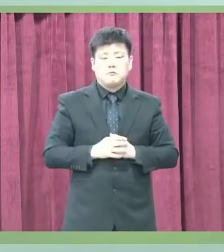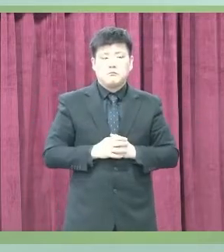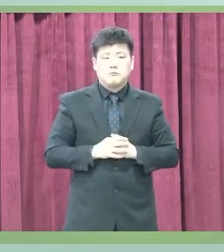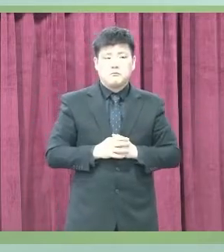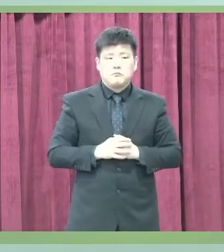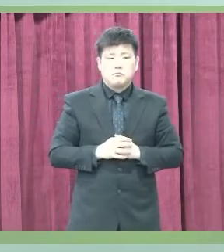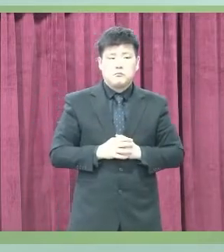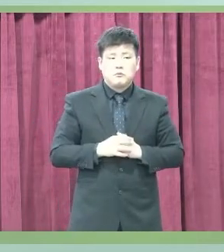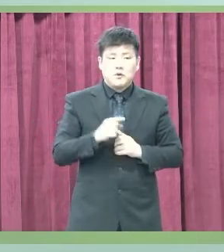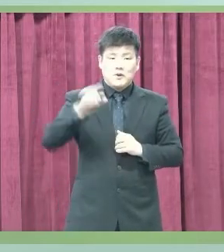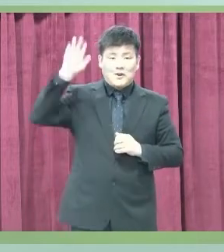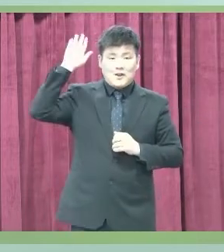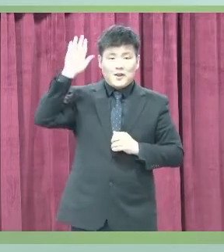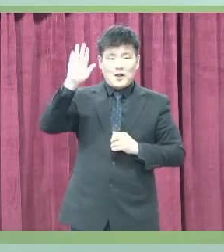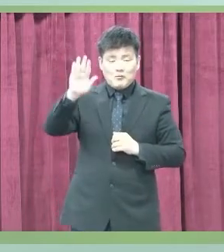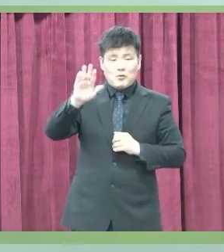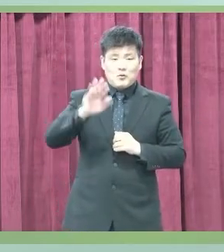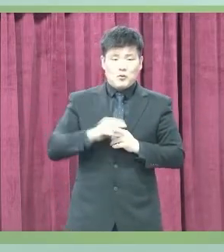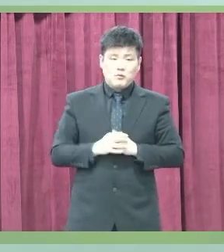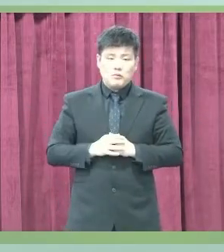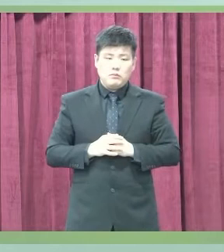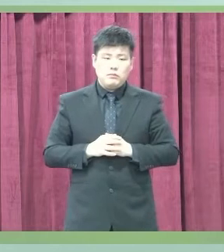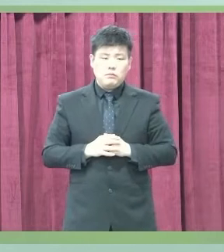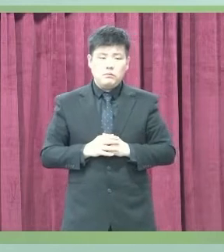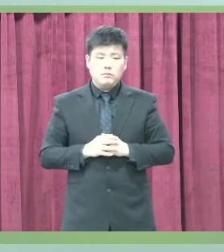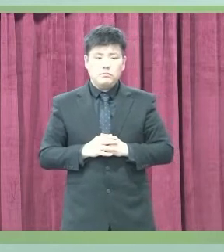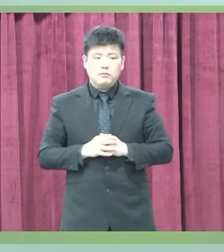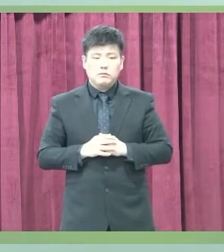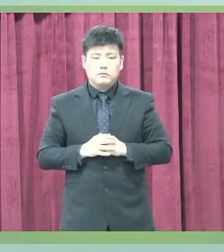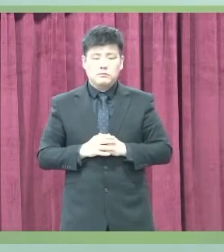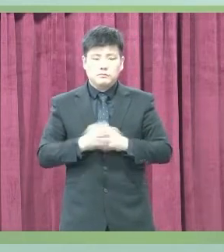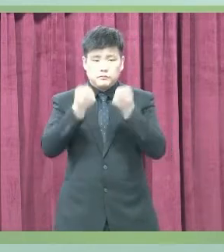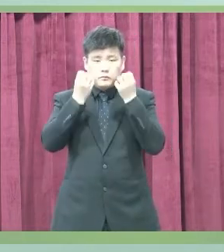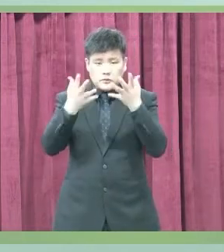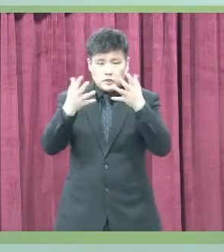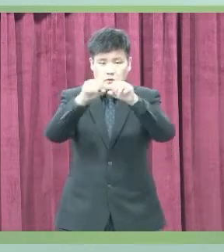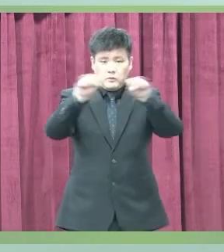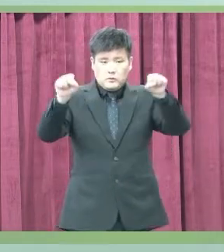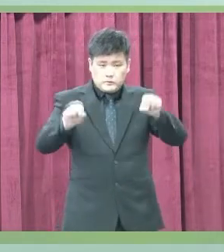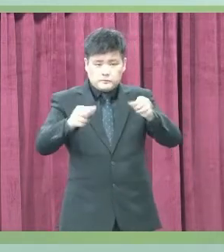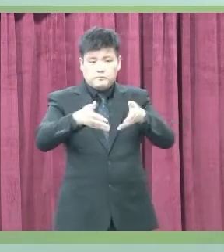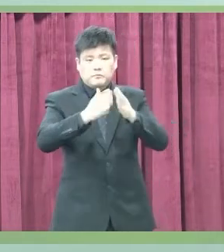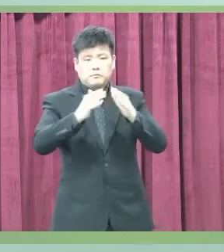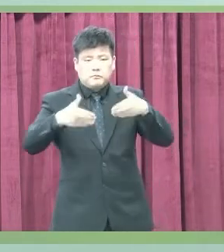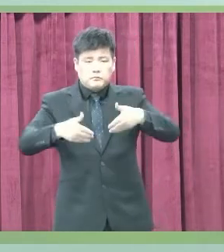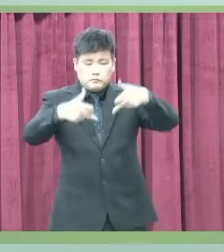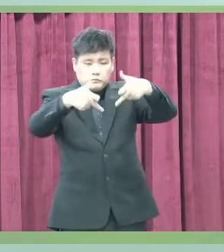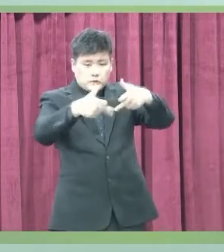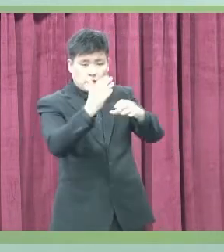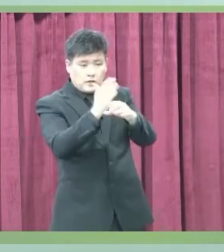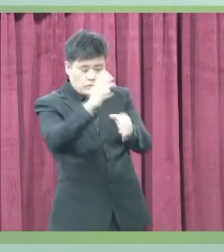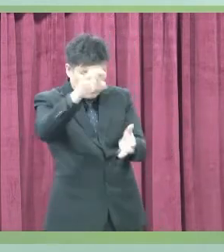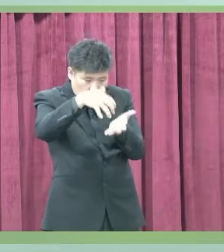이러한 것들이 앞으로 이제 지속 가능하게 산출이 시스템화돼서 산출이 돼야 될 거고 장애인 중심으로